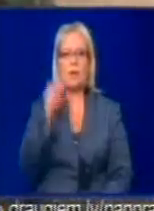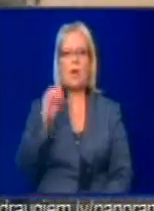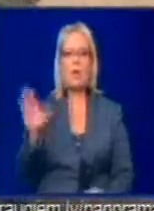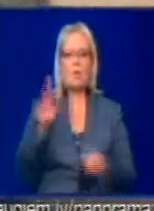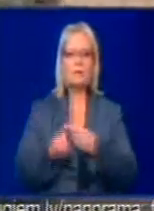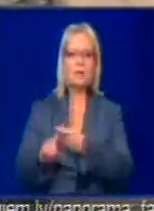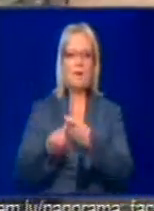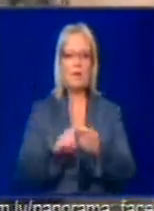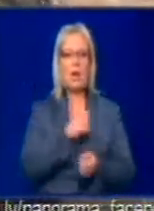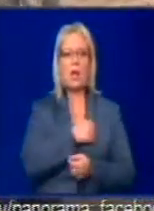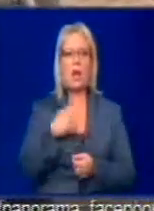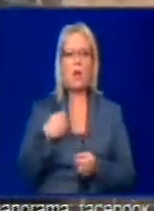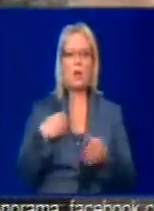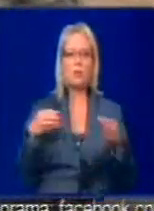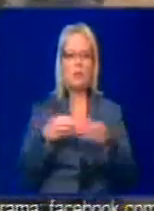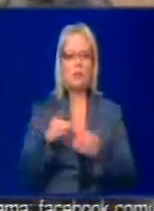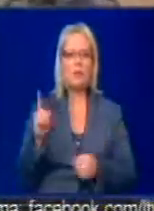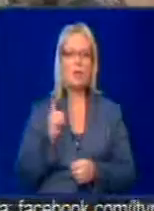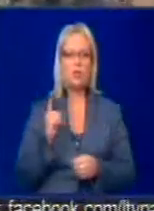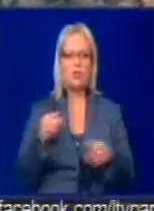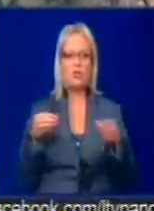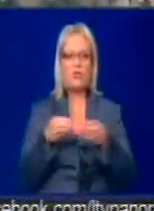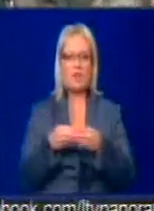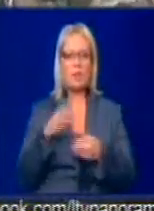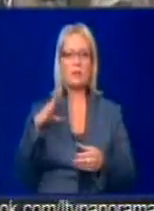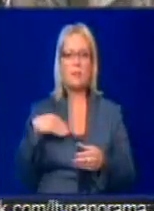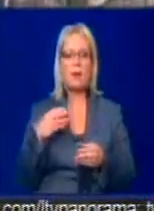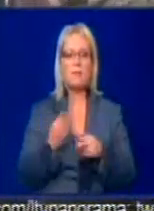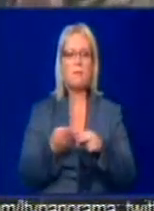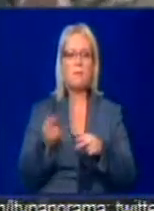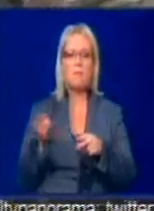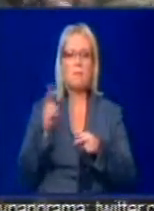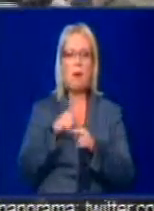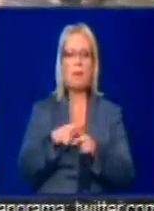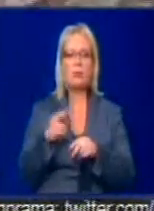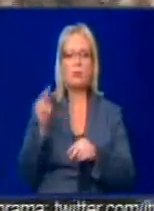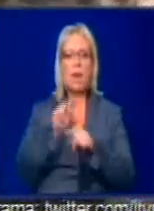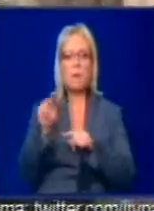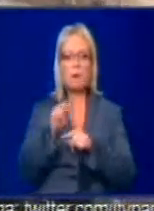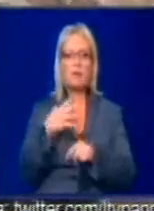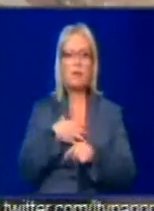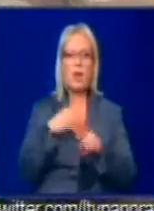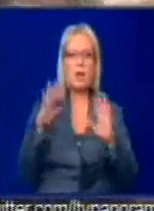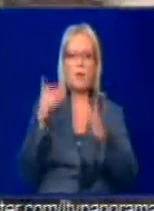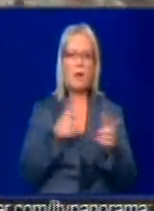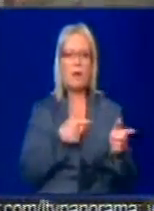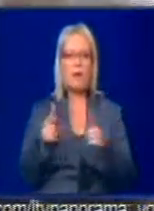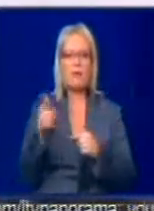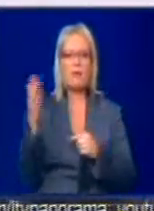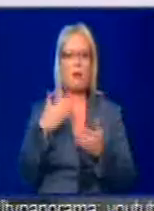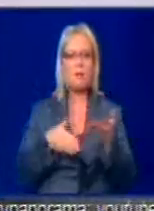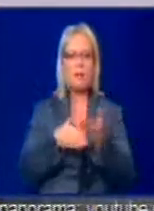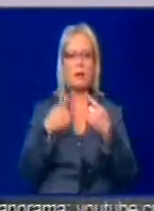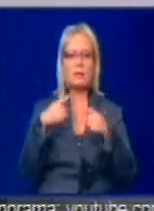Eiropas Savienības kaujas grupa ir dežūrējoša vienība, kas pēc papildus apmācības nepieciešamības gadījumā ir gatavi nākt